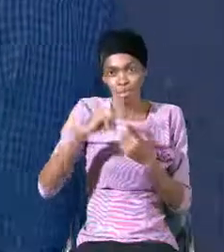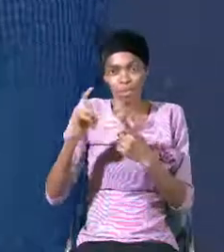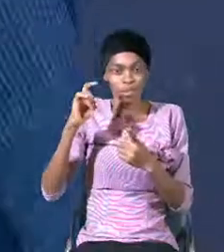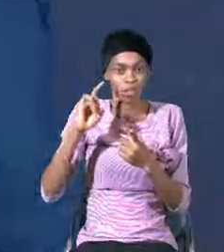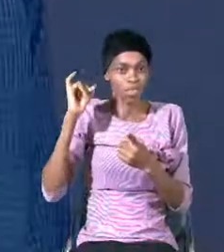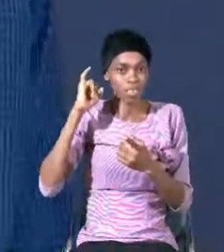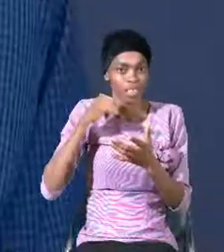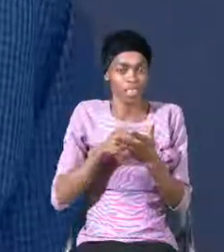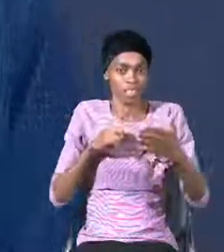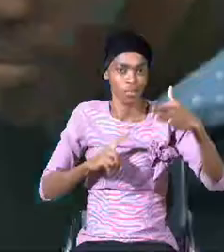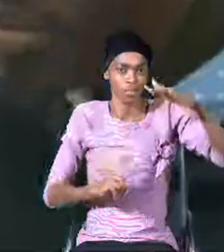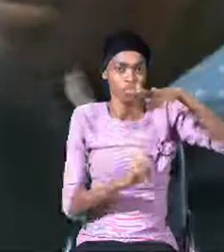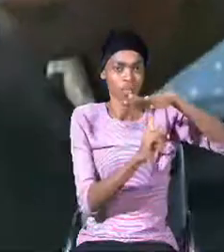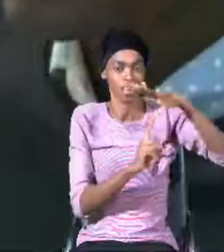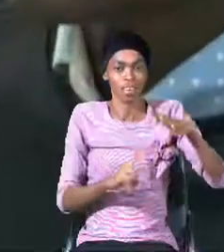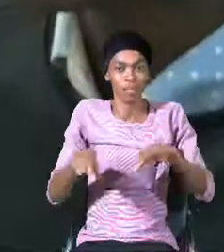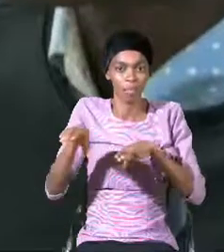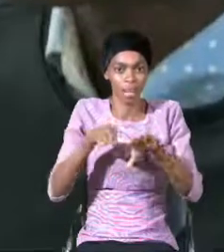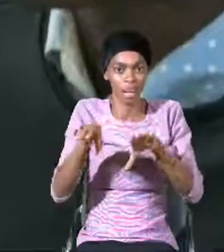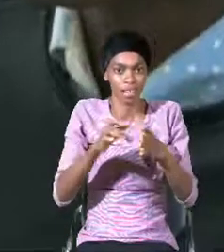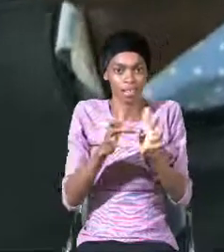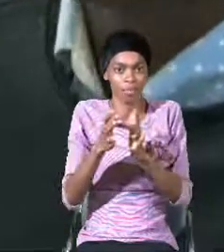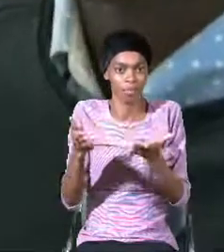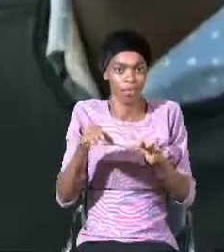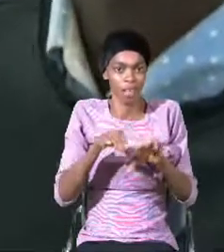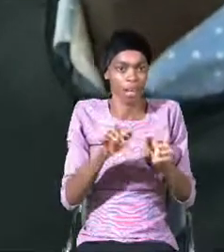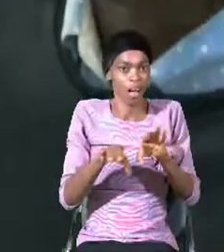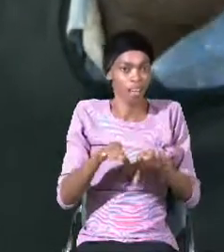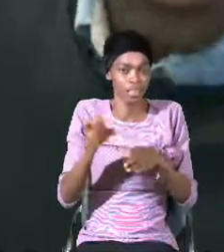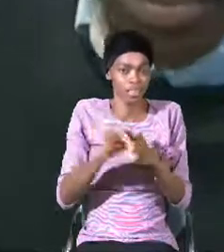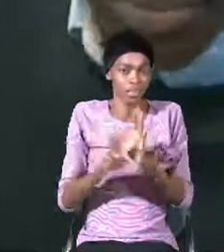objective jusqu'au sommet. Acte 26,